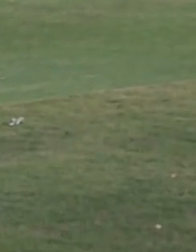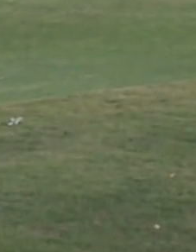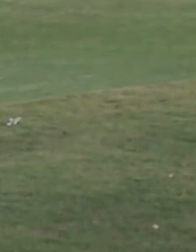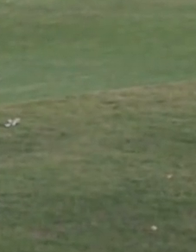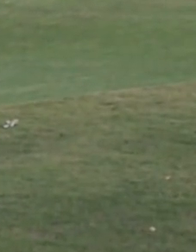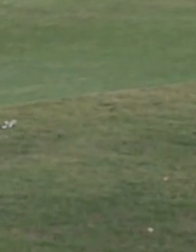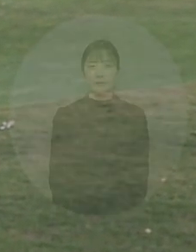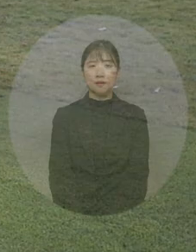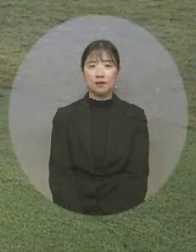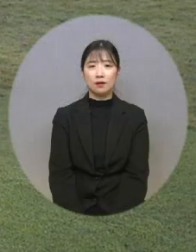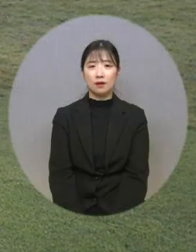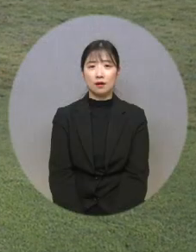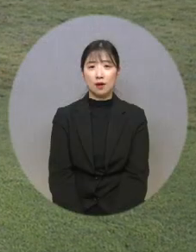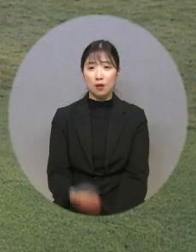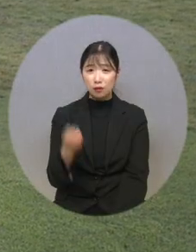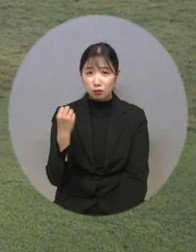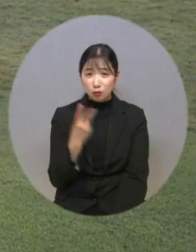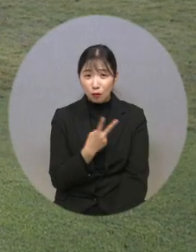이것도